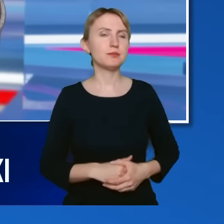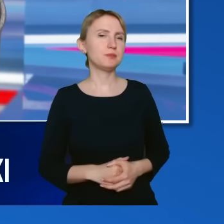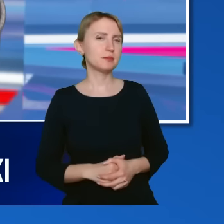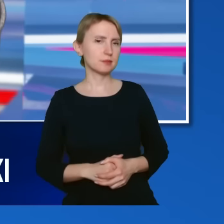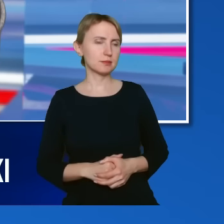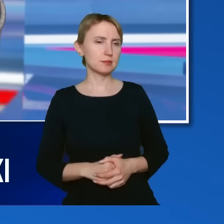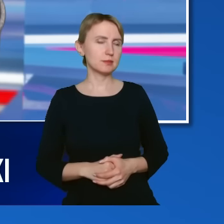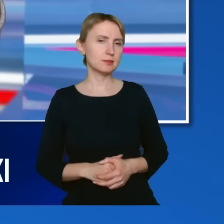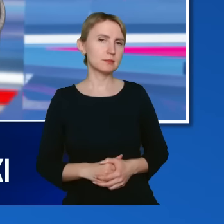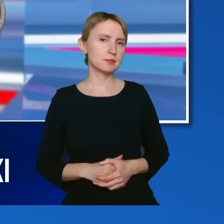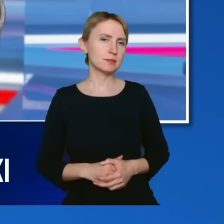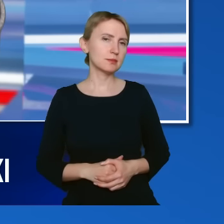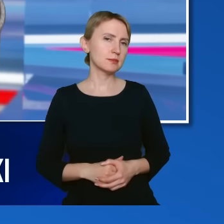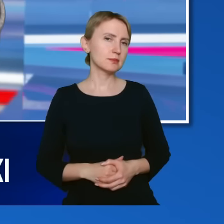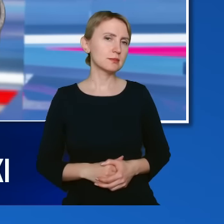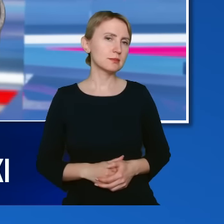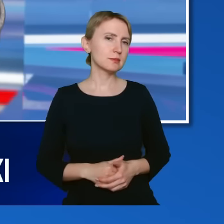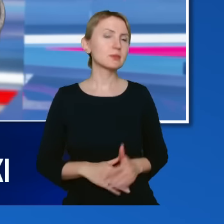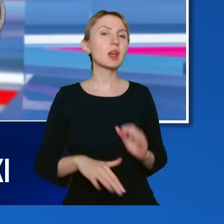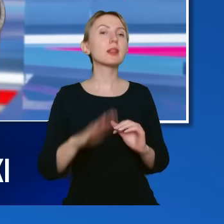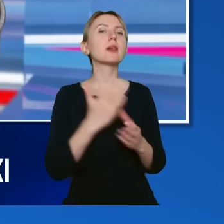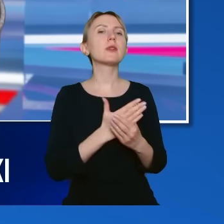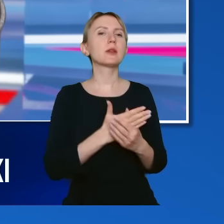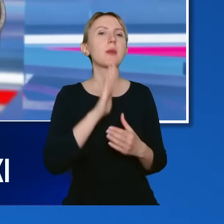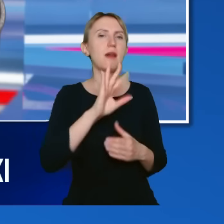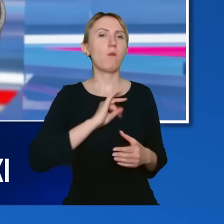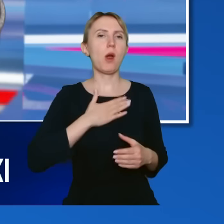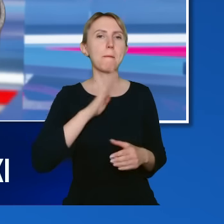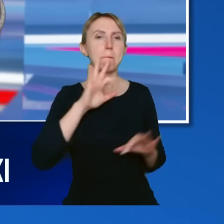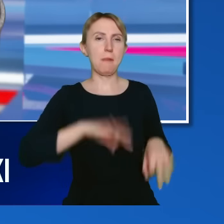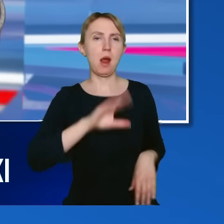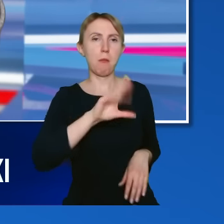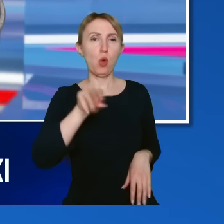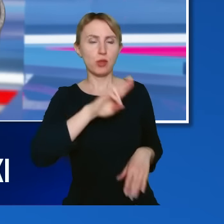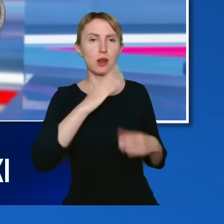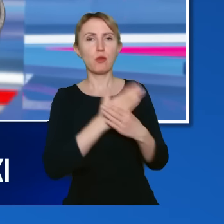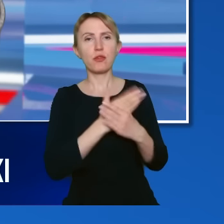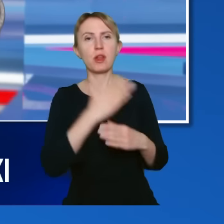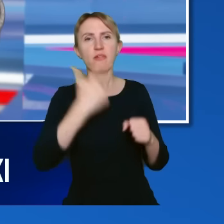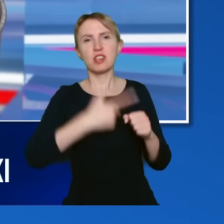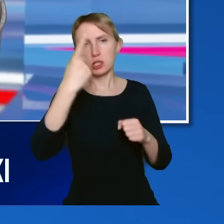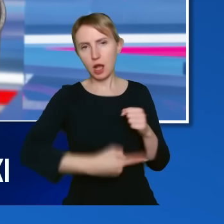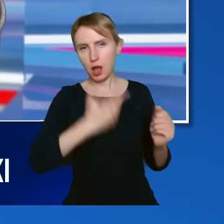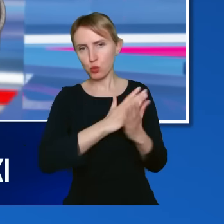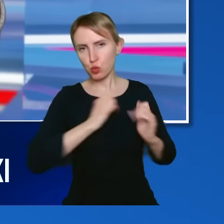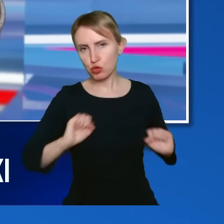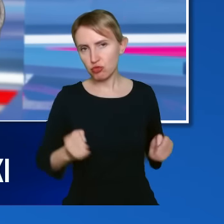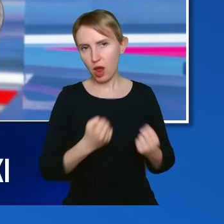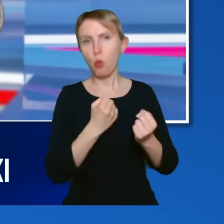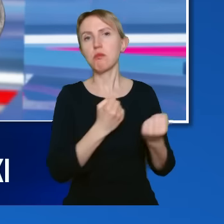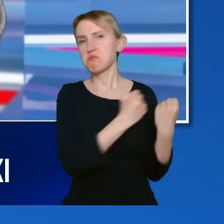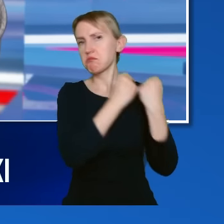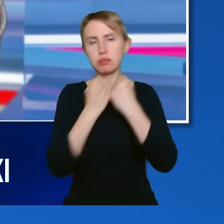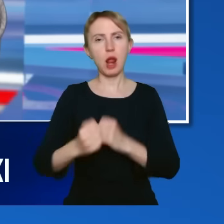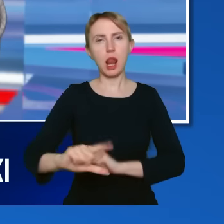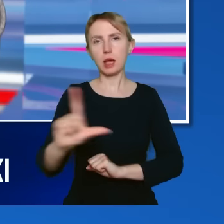tam ta firma, którą prowadzi pan Bodnar, jest przedsiębiorstwem funkcjonującym od 20 lat, działa legalnie, zajmuje się... A nie,